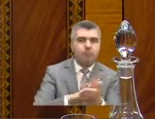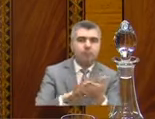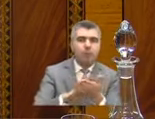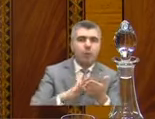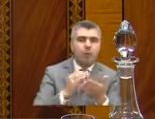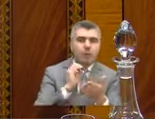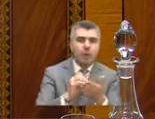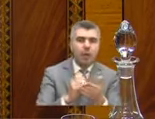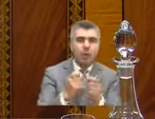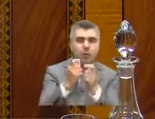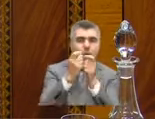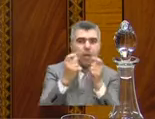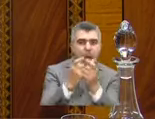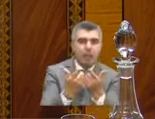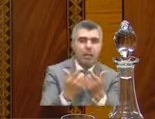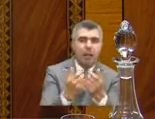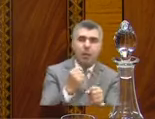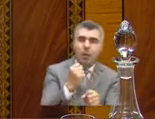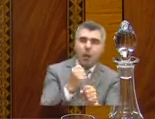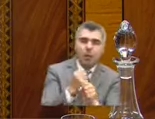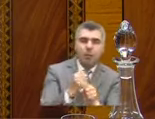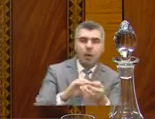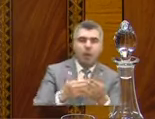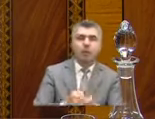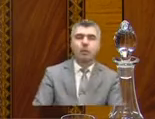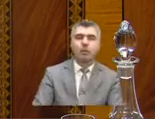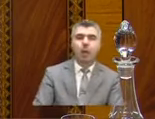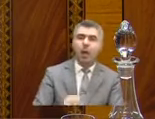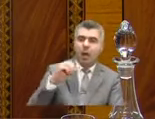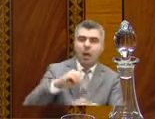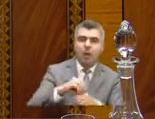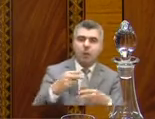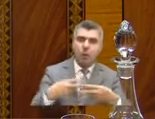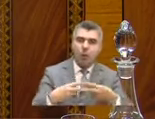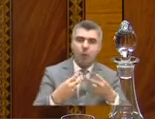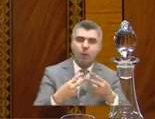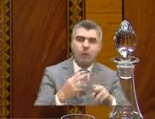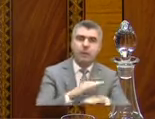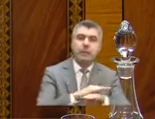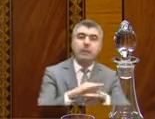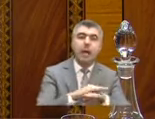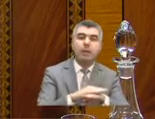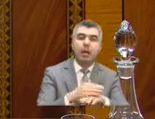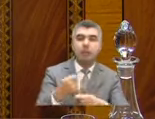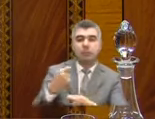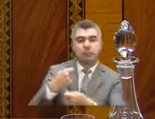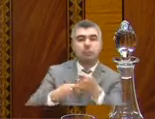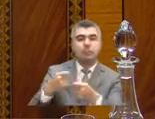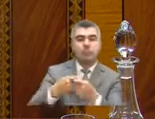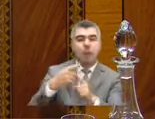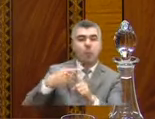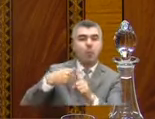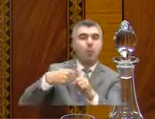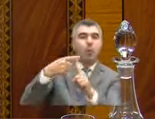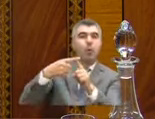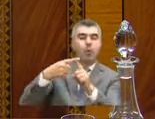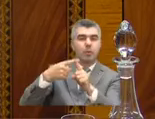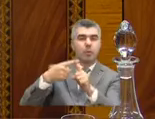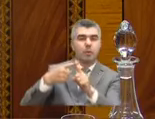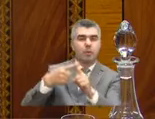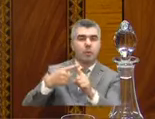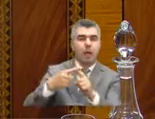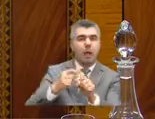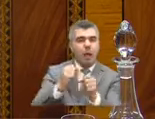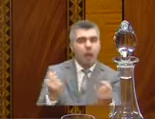على المقاولات والتشغيل من جهة، وعلى وضع سياسات اقتصادية تمكن من رفع مستويات النمو من